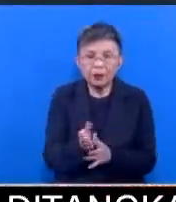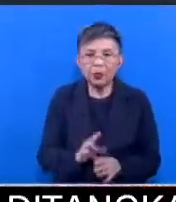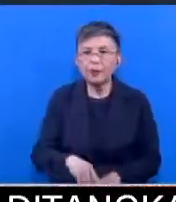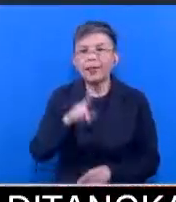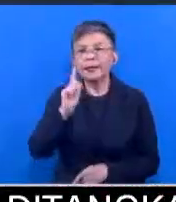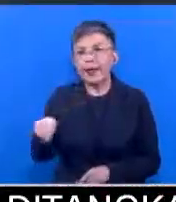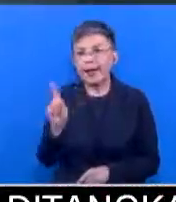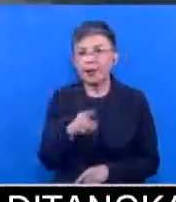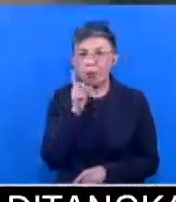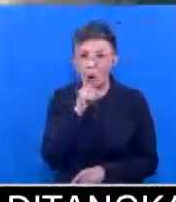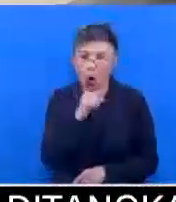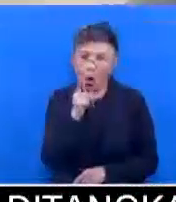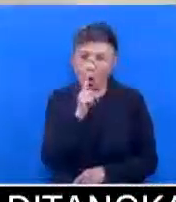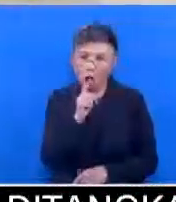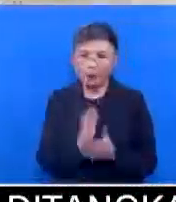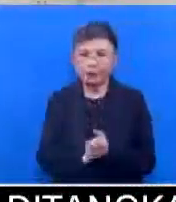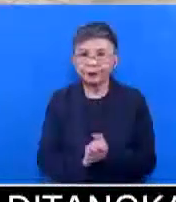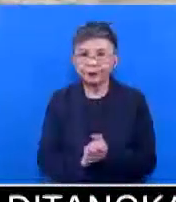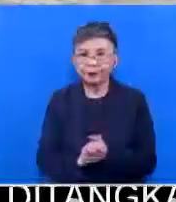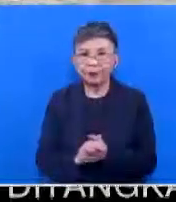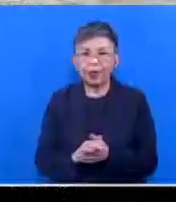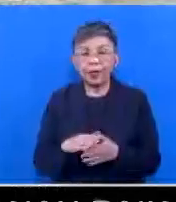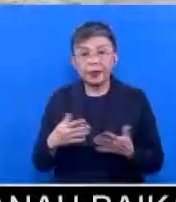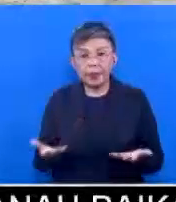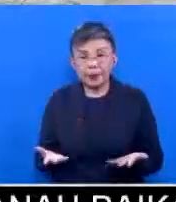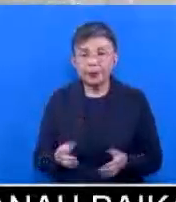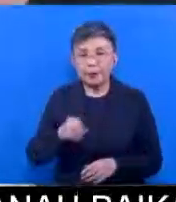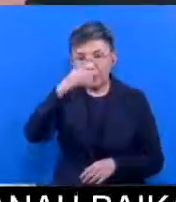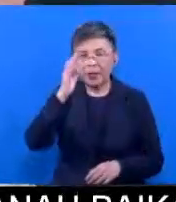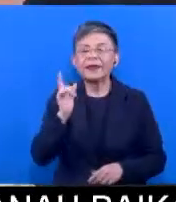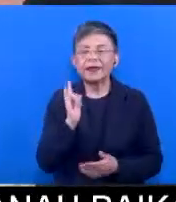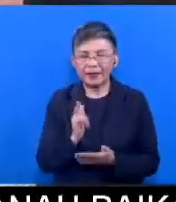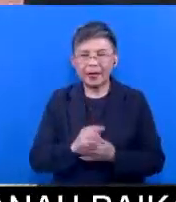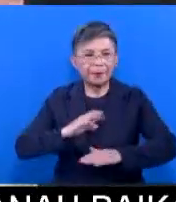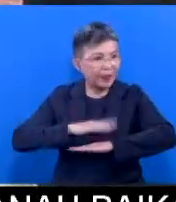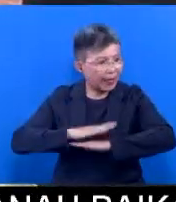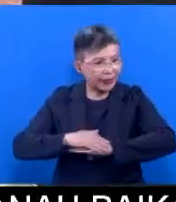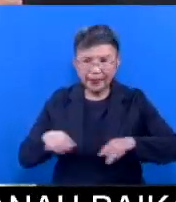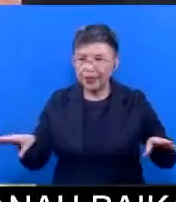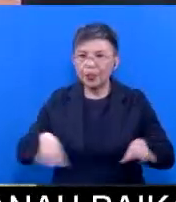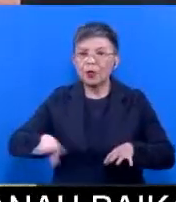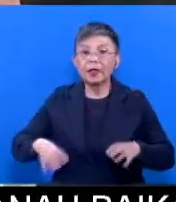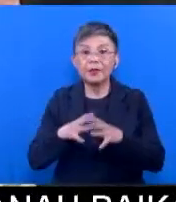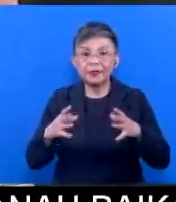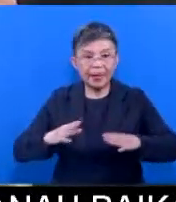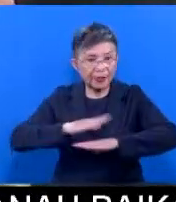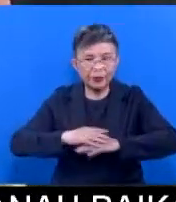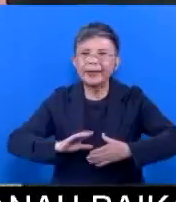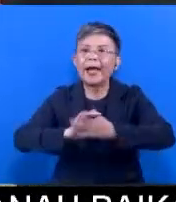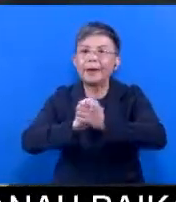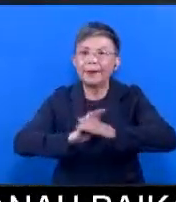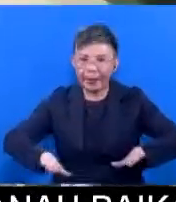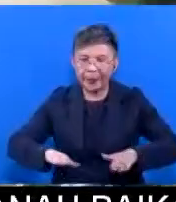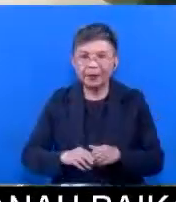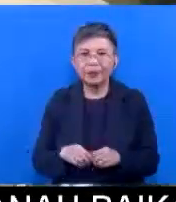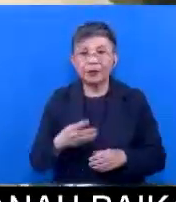Ya. Meski tidak terisolir, pihak Muspika Patarukan melakukan mediasi pada keluarga besar untuk berdamai. Pihak keluarga